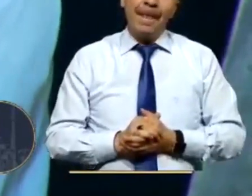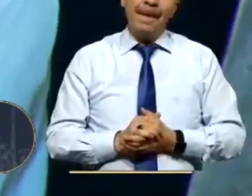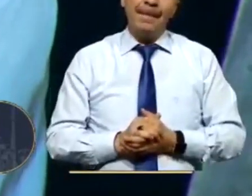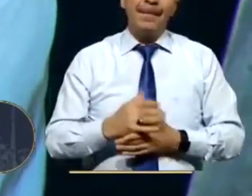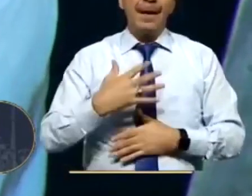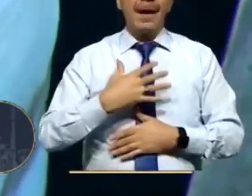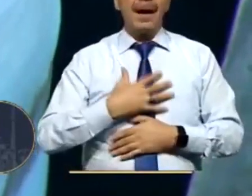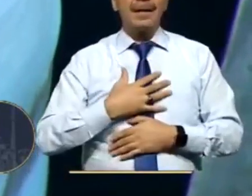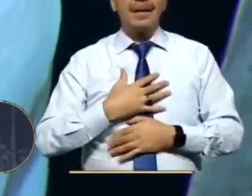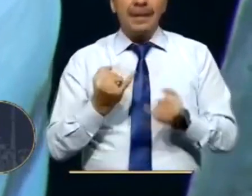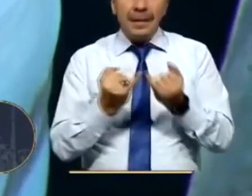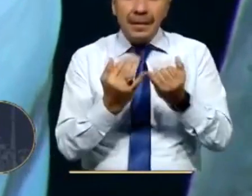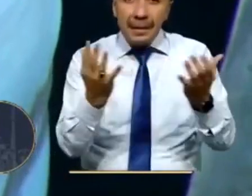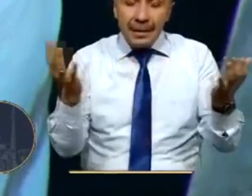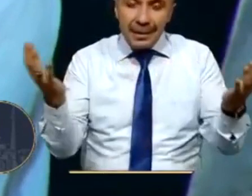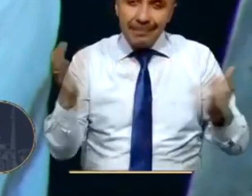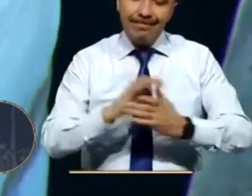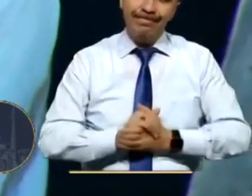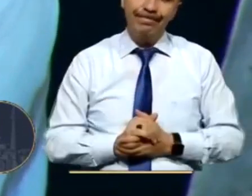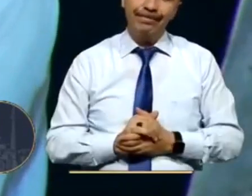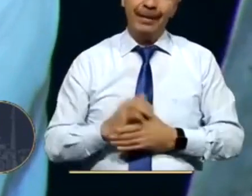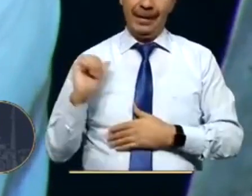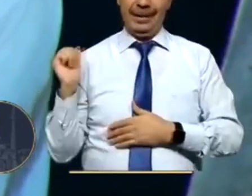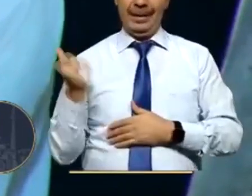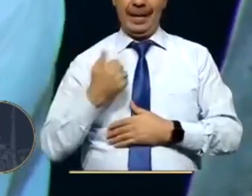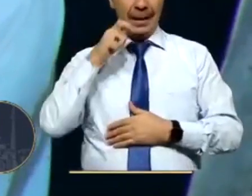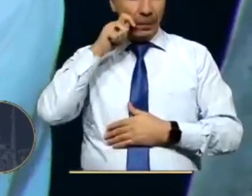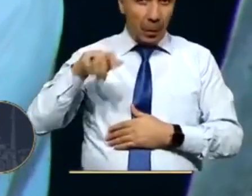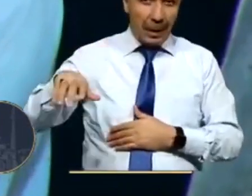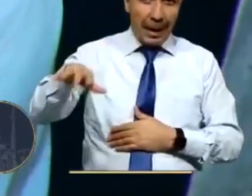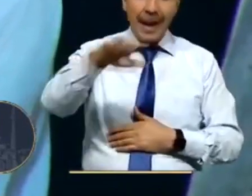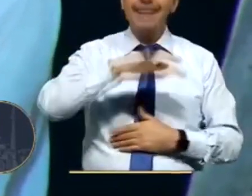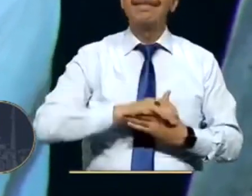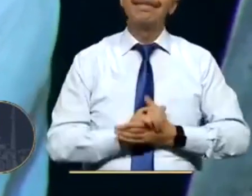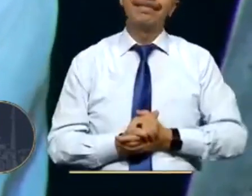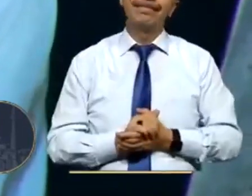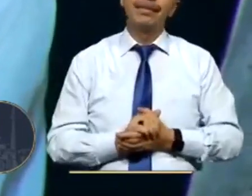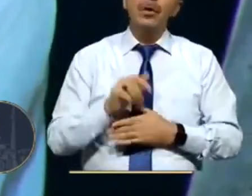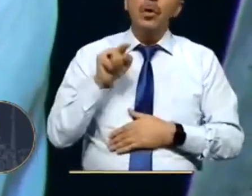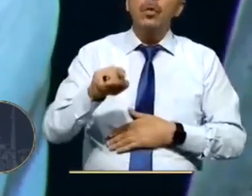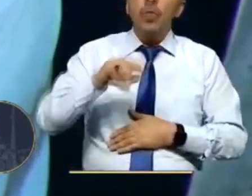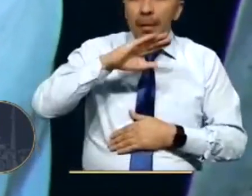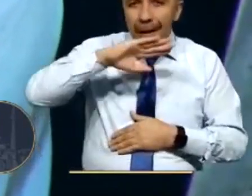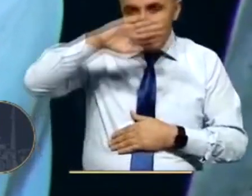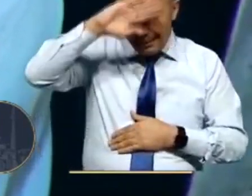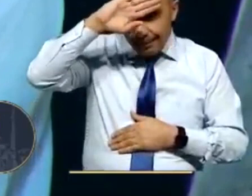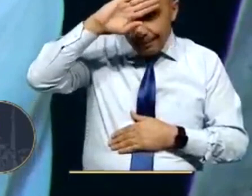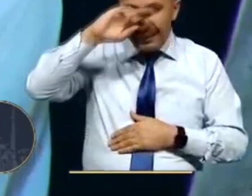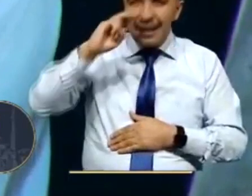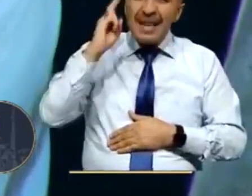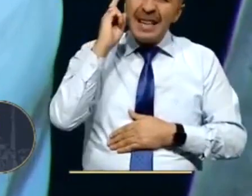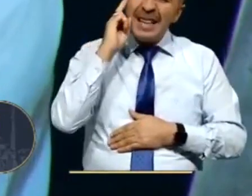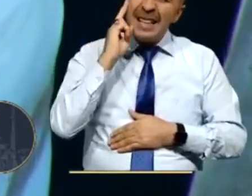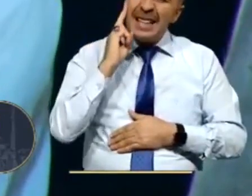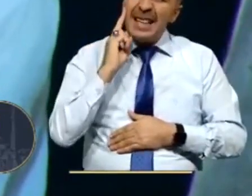Aziz kardeşlerim, değerli müminler, bu bayram temizlik